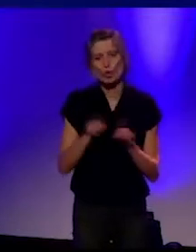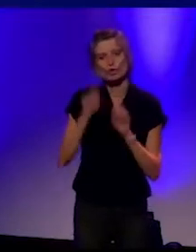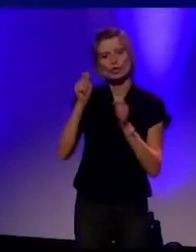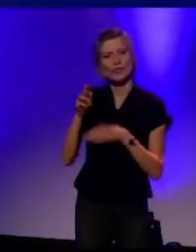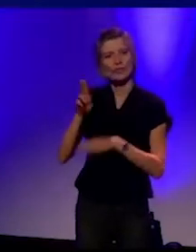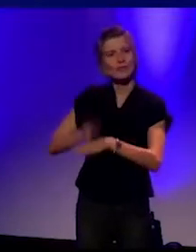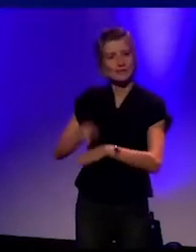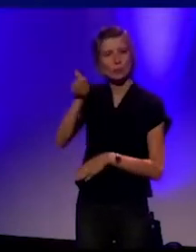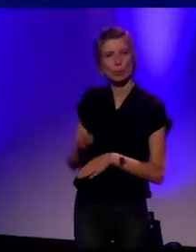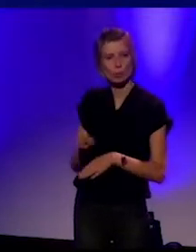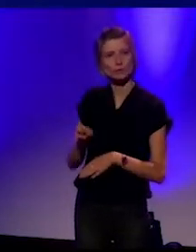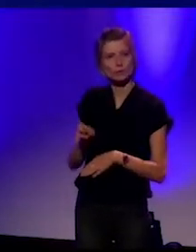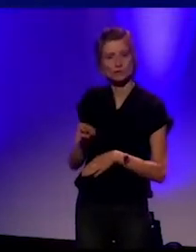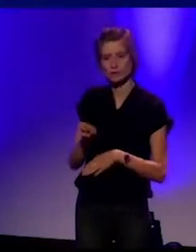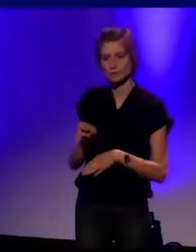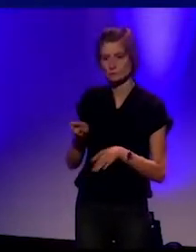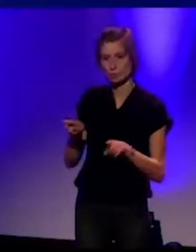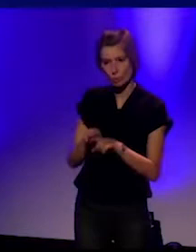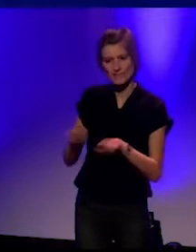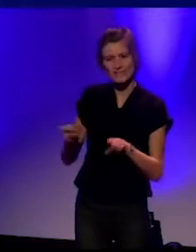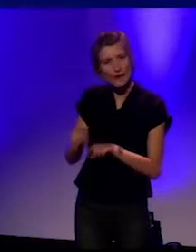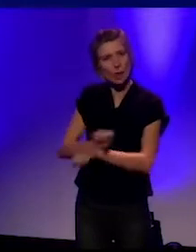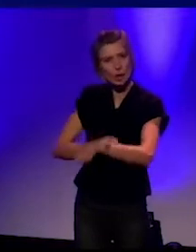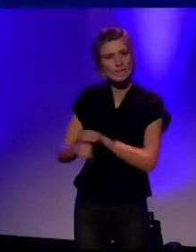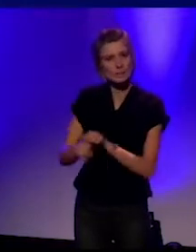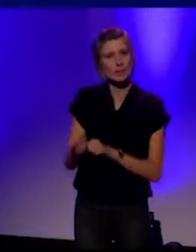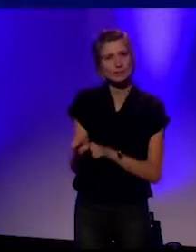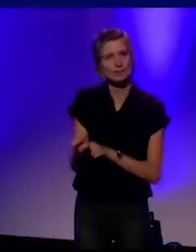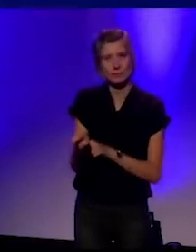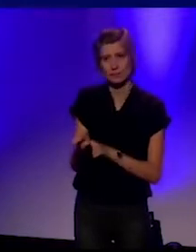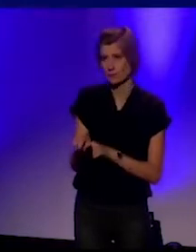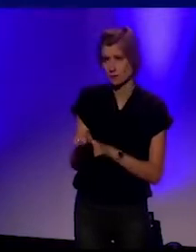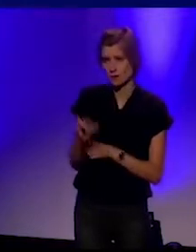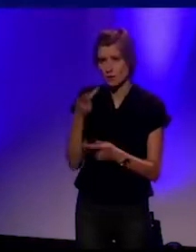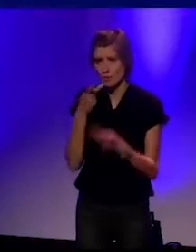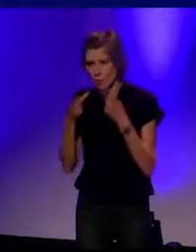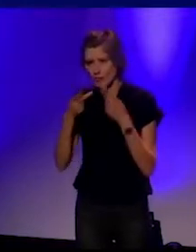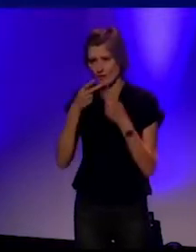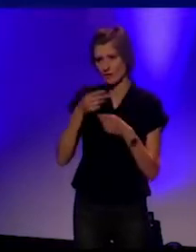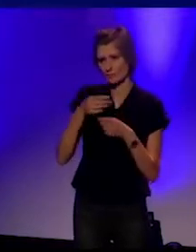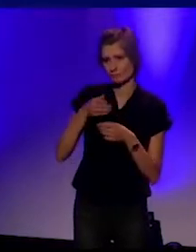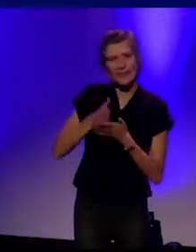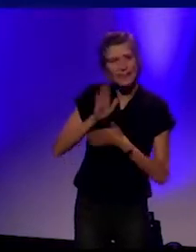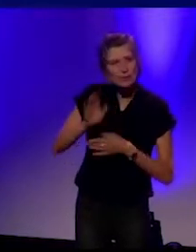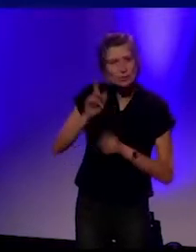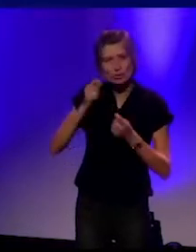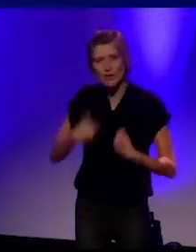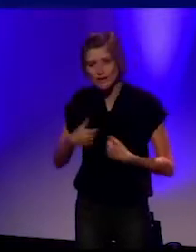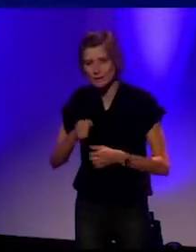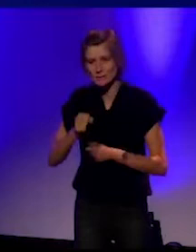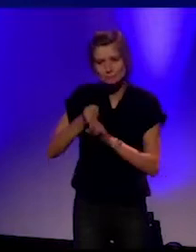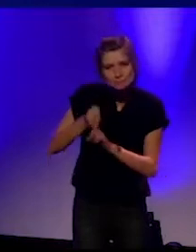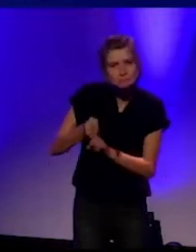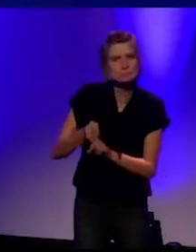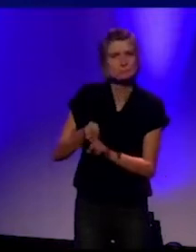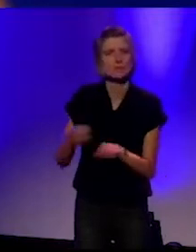zoveel studenten hun belangen vertegenwoordigen in zoveel organen. En denk bij uitbreiding aan